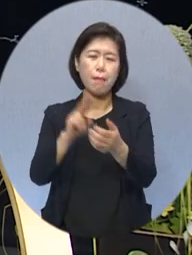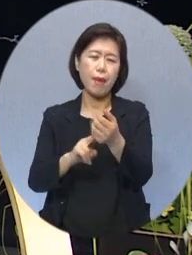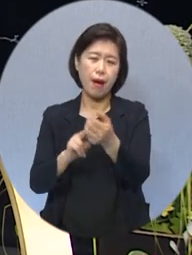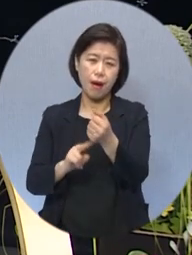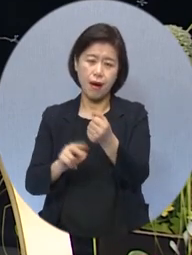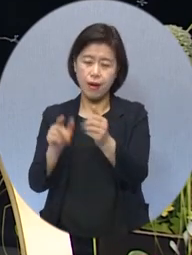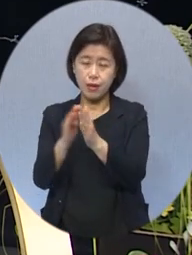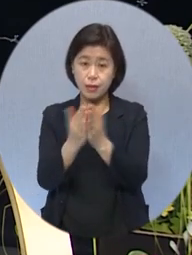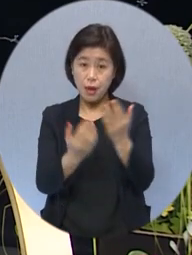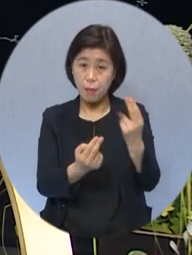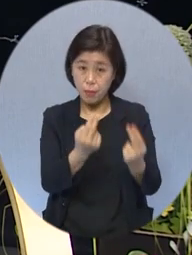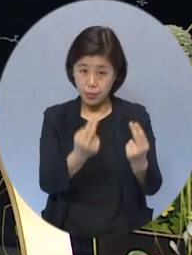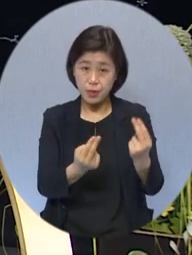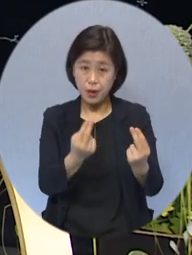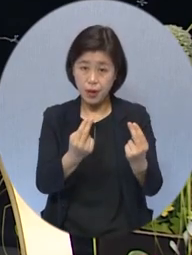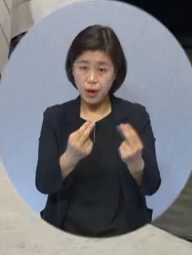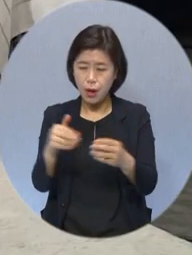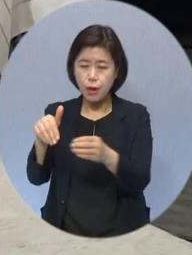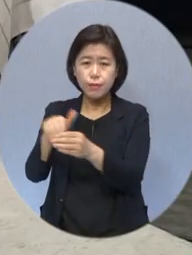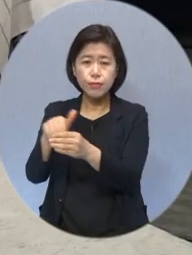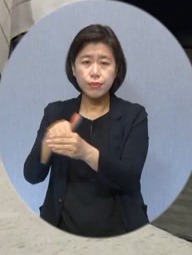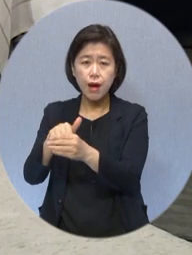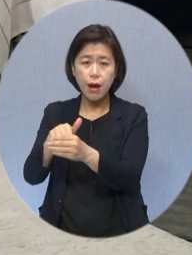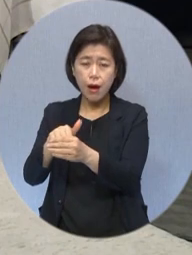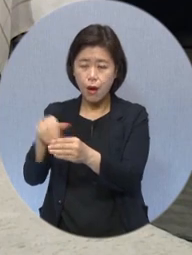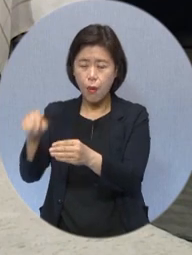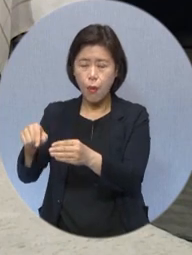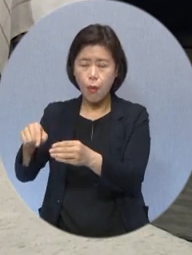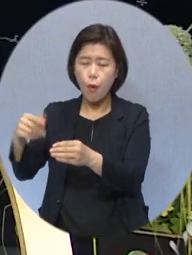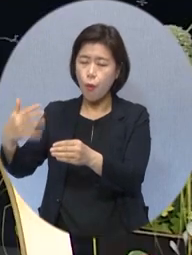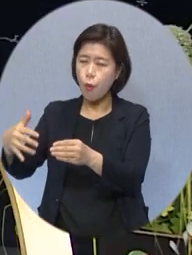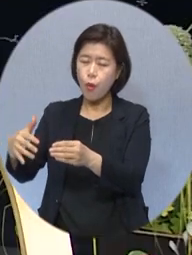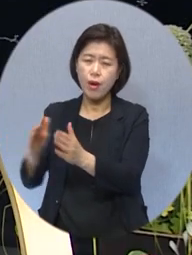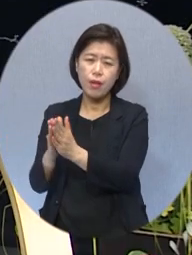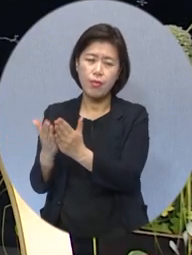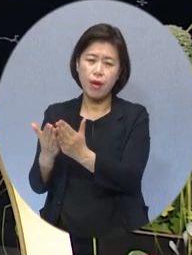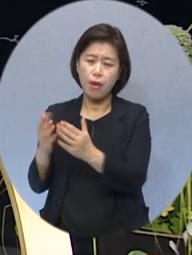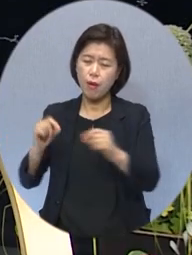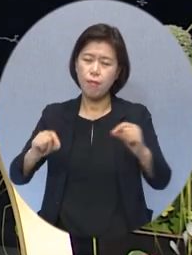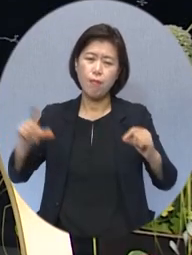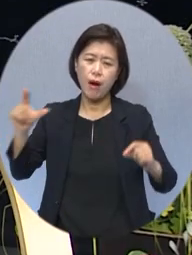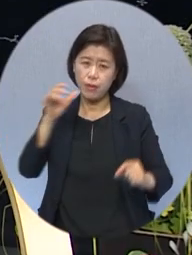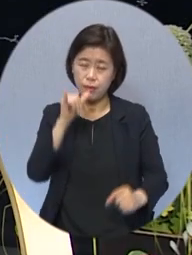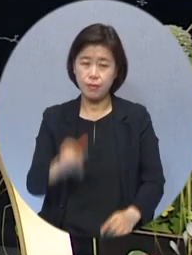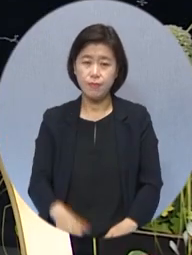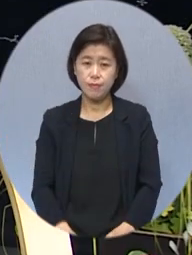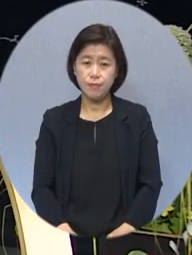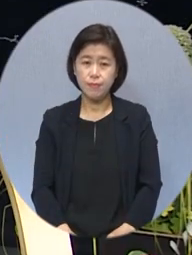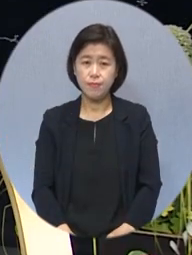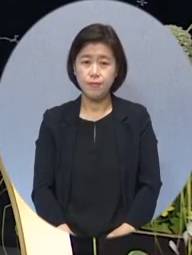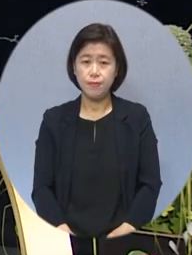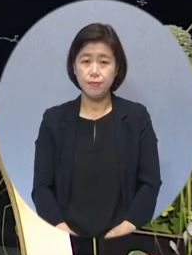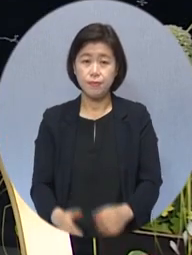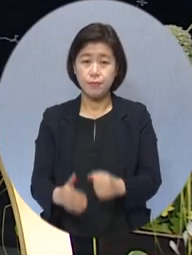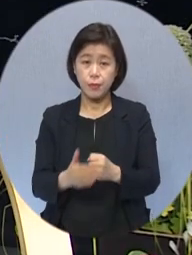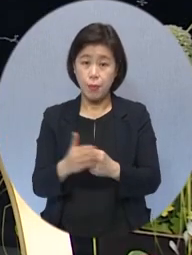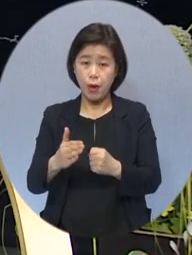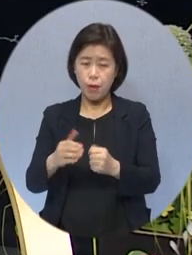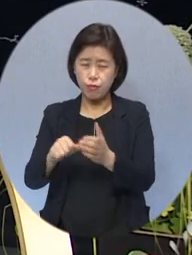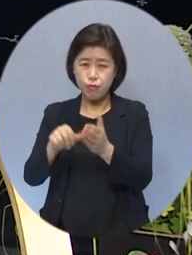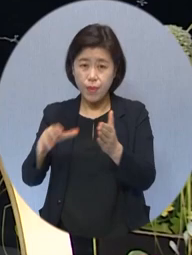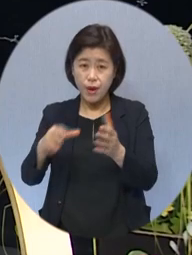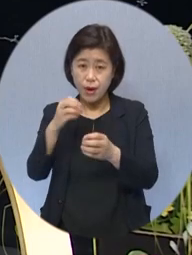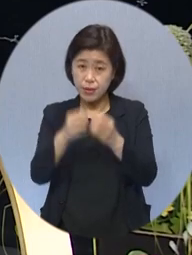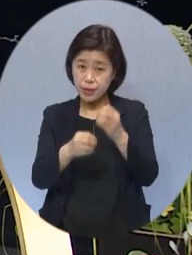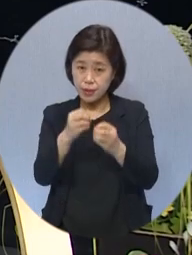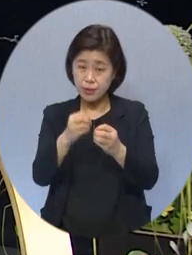뛰어난 시집이 부지기수입니다. 유명한 시집보다 좋은 시집을 찾아 읽으면 지금껏